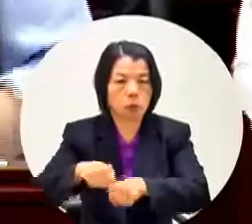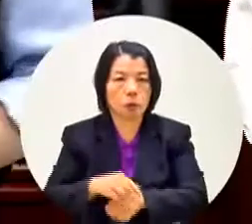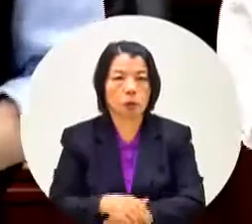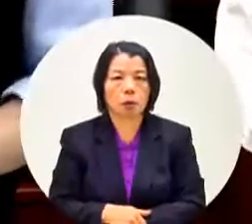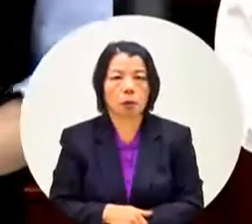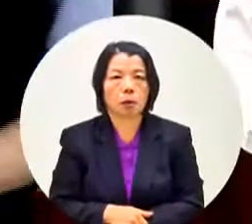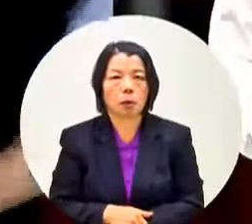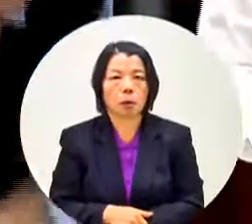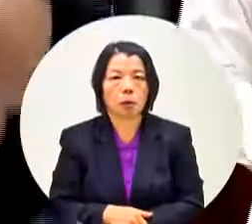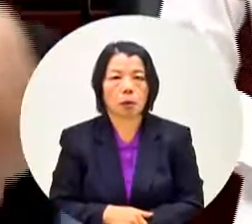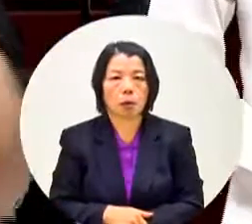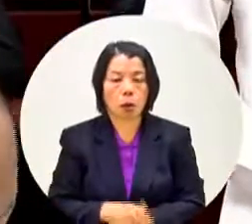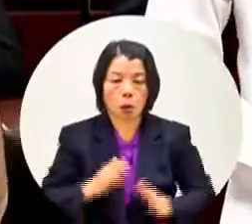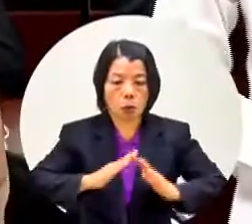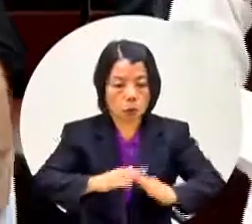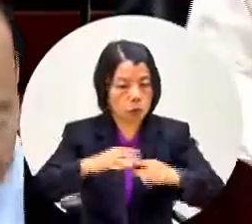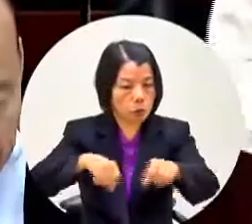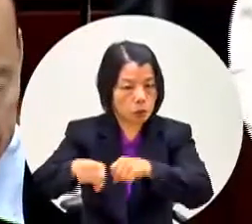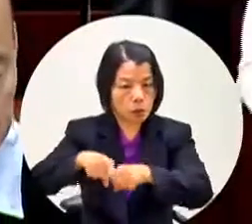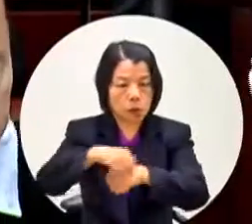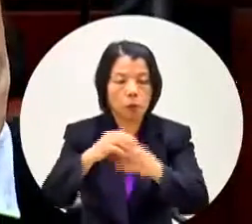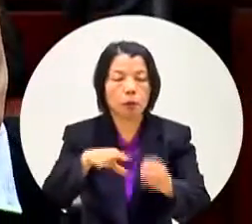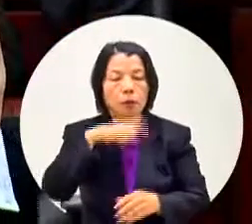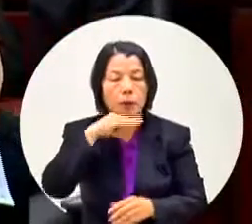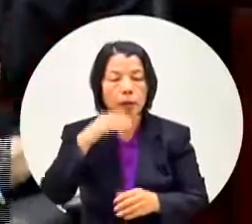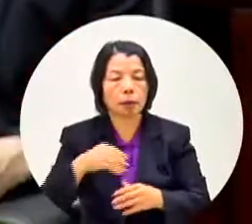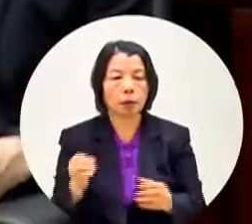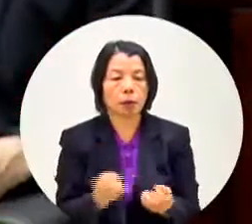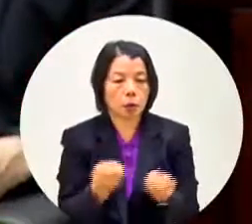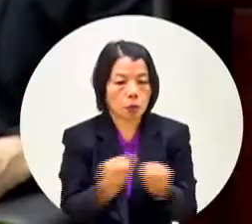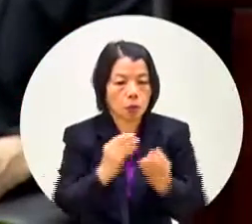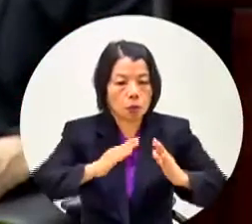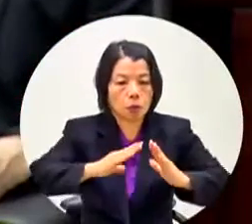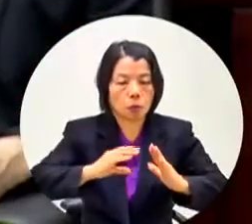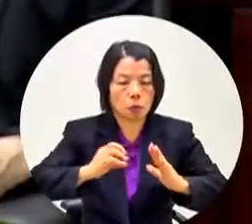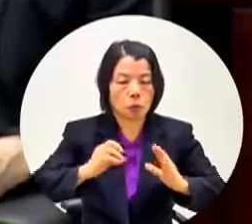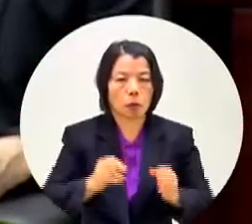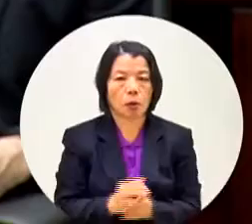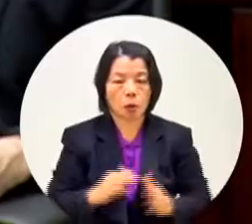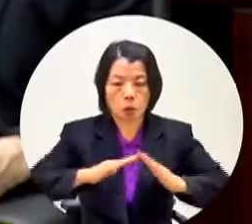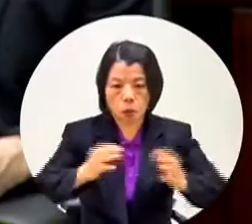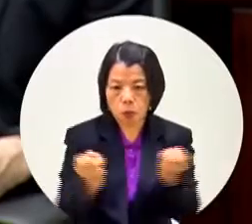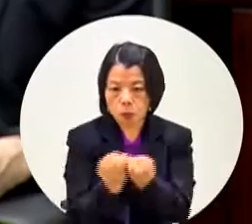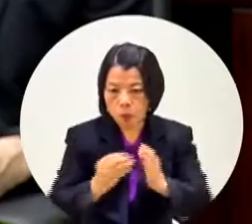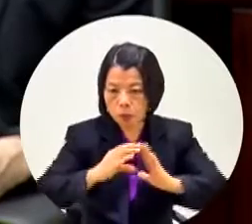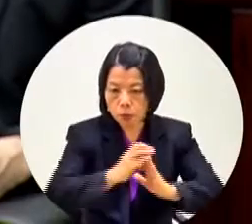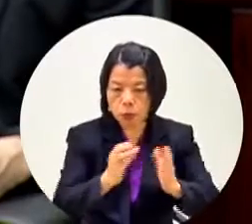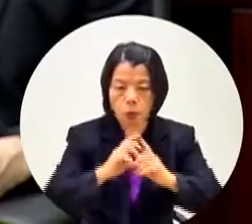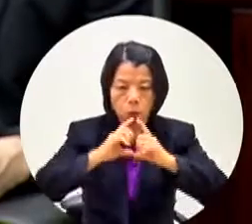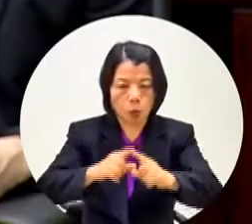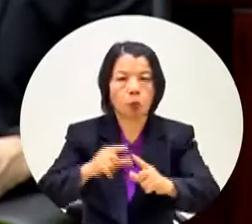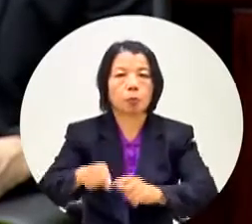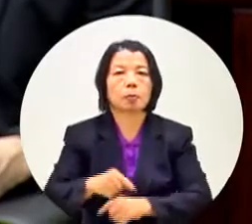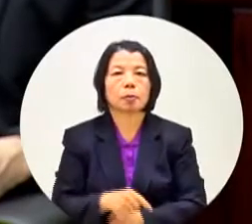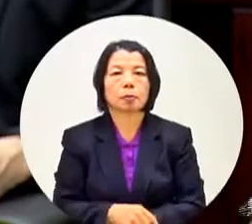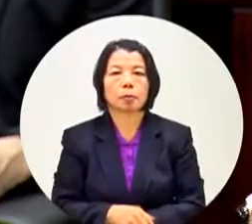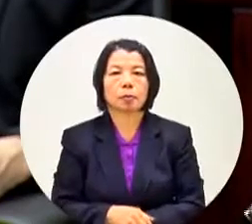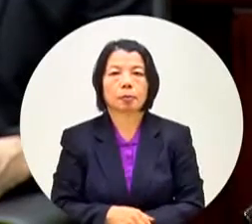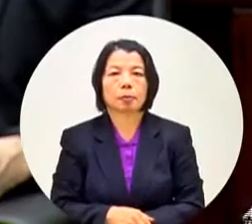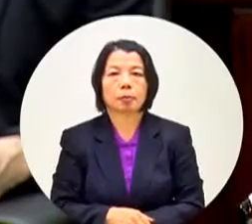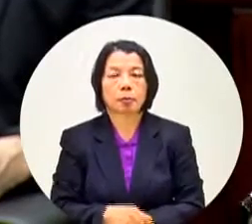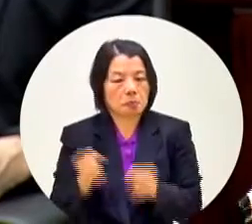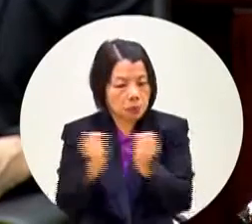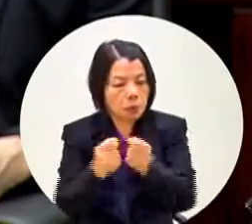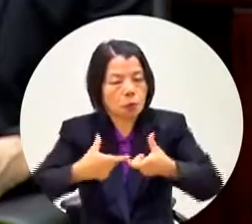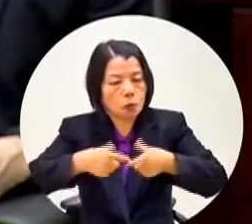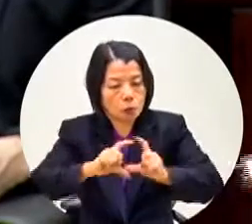级，预估大概在1000亿到1800亿，有人预估在2000亿，而且11000个工作的机会。那我